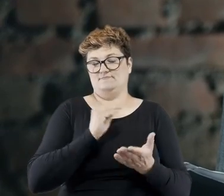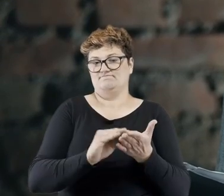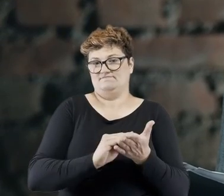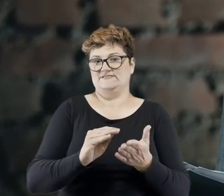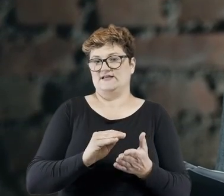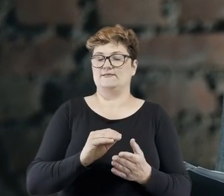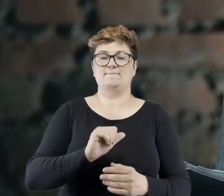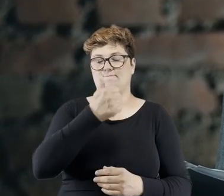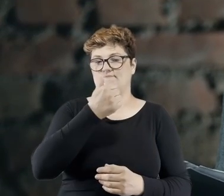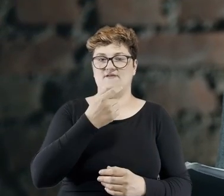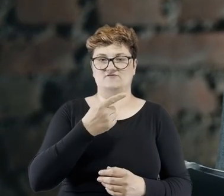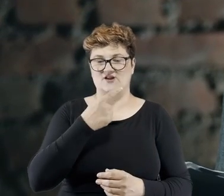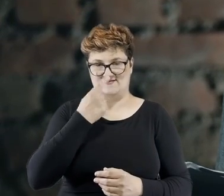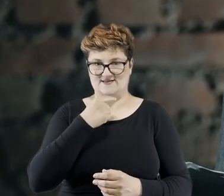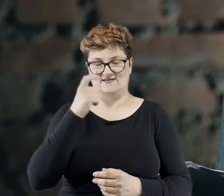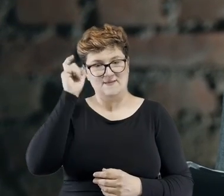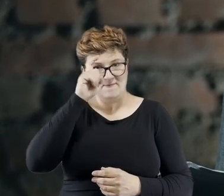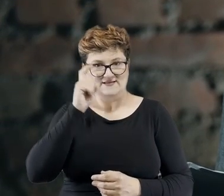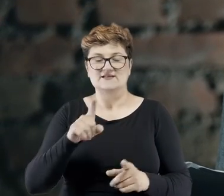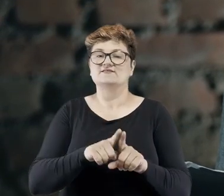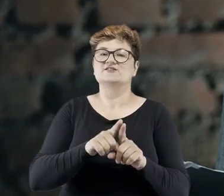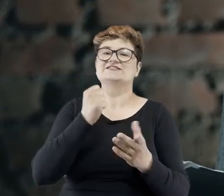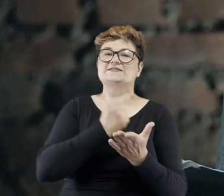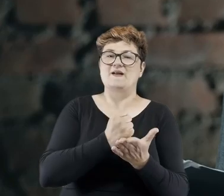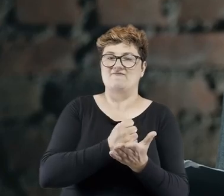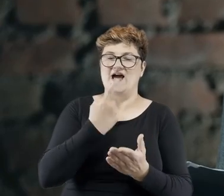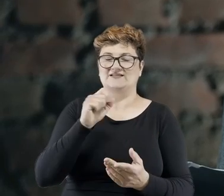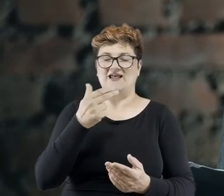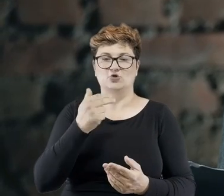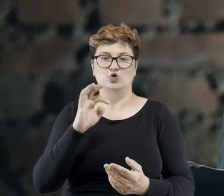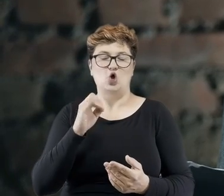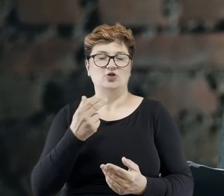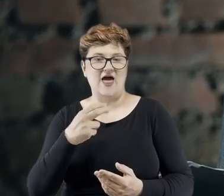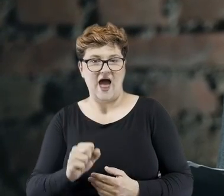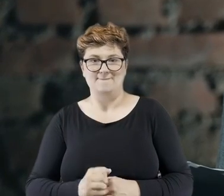po niemiecku, sprawa Dantona. Bo ona